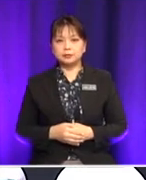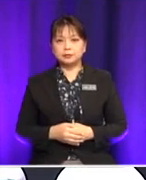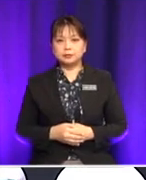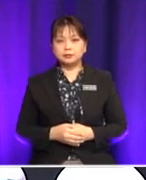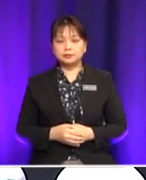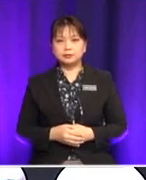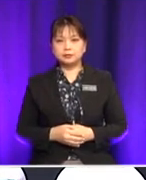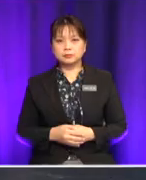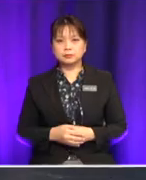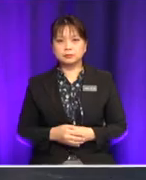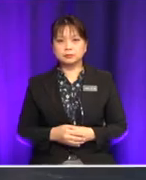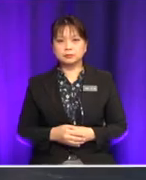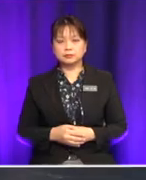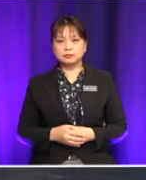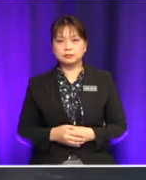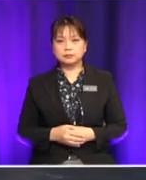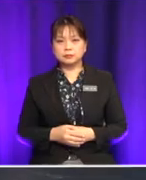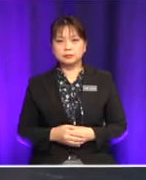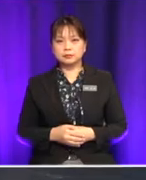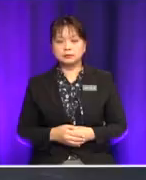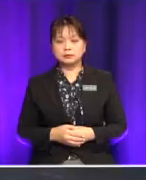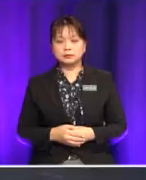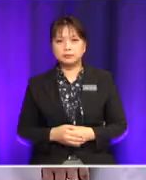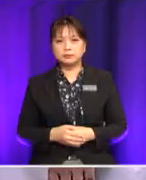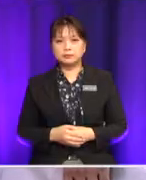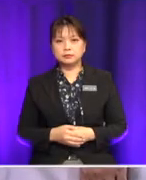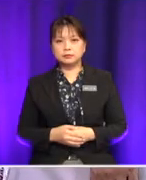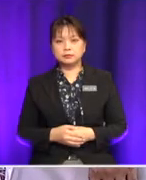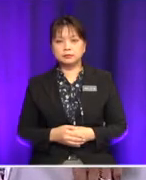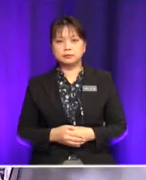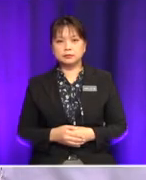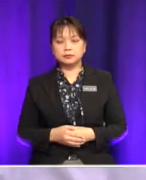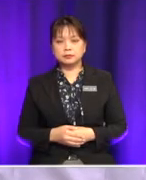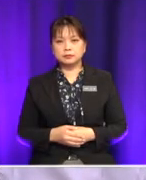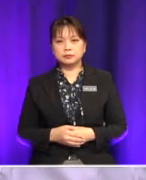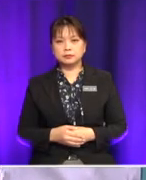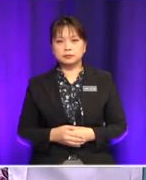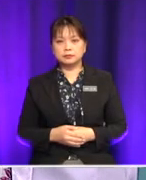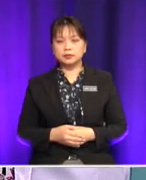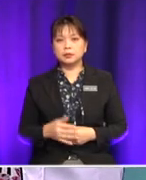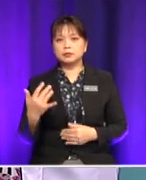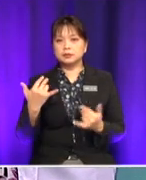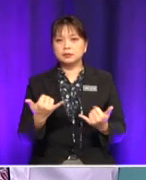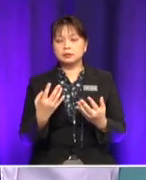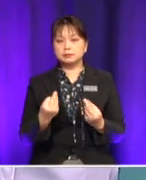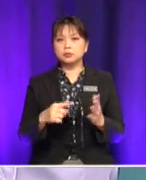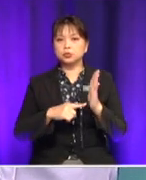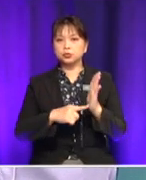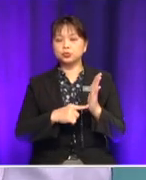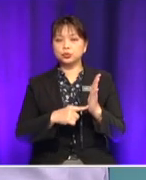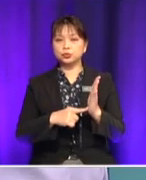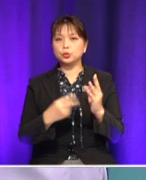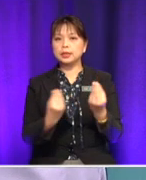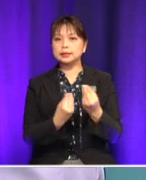boleh enggak nah kali ini saya nak Tunjukkan quantity fisik dan uniknya aku